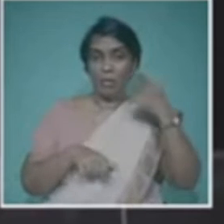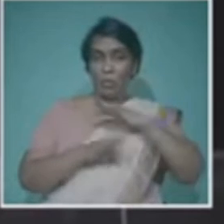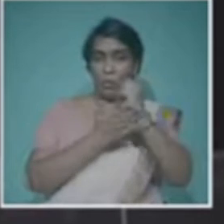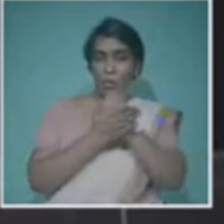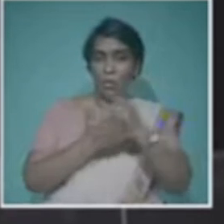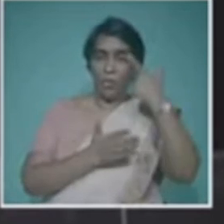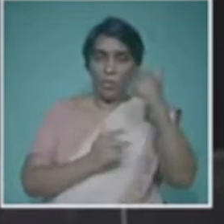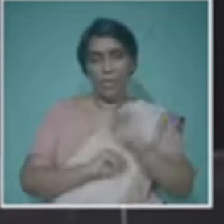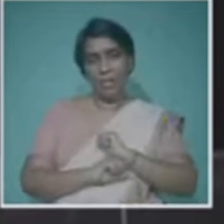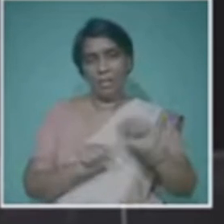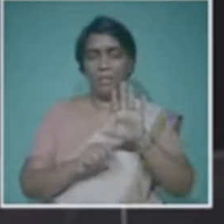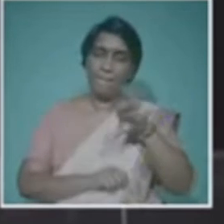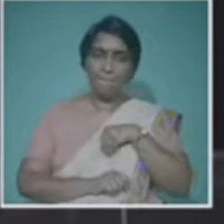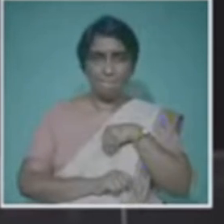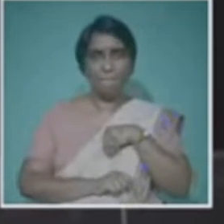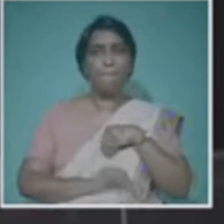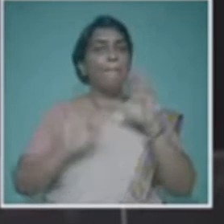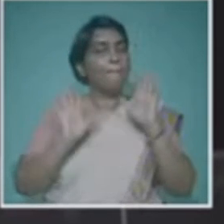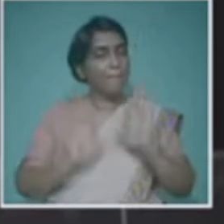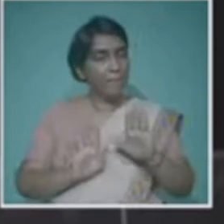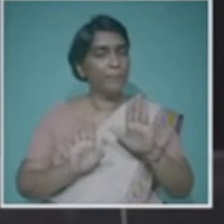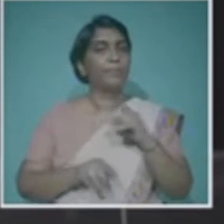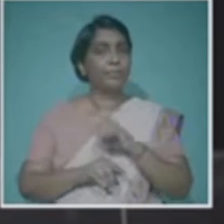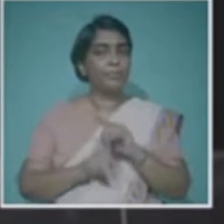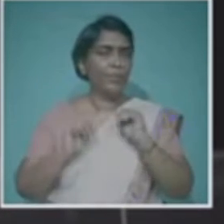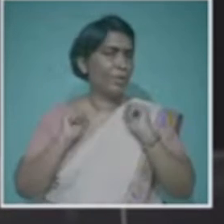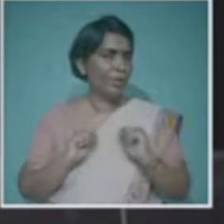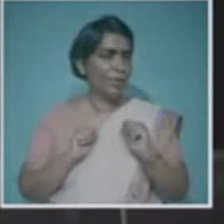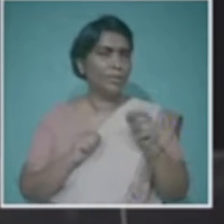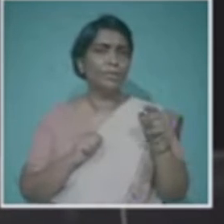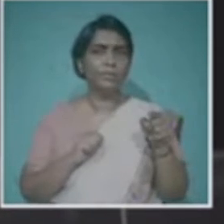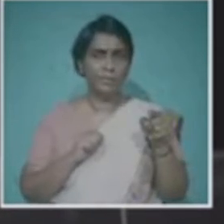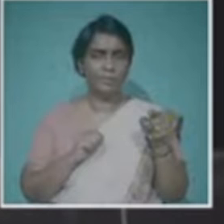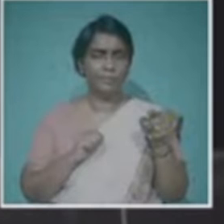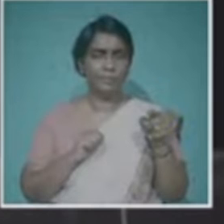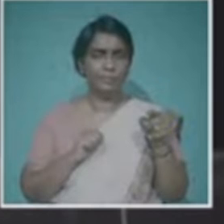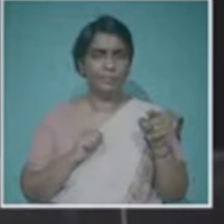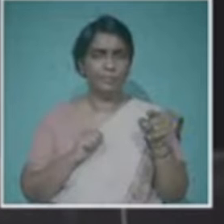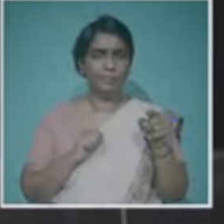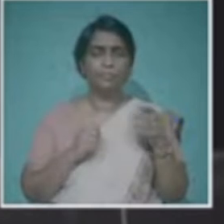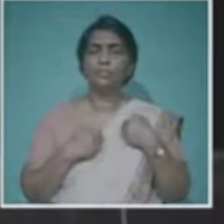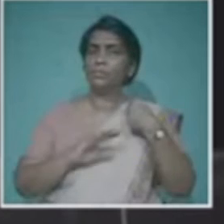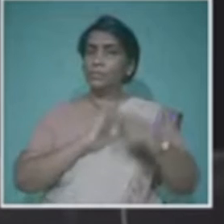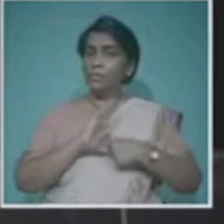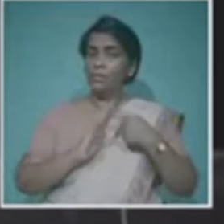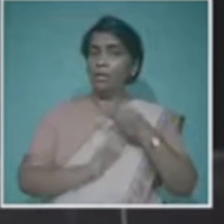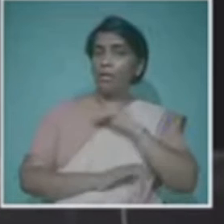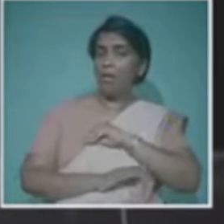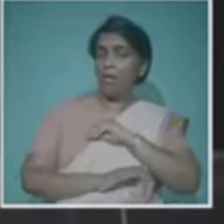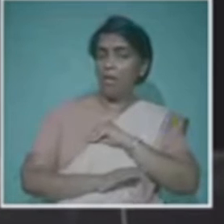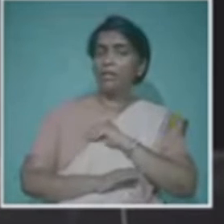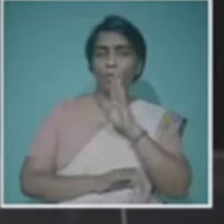දැනගන්න හැකියාවක් නැති ඒක පිළිගන්නවා. නමුත් කොහොමද මේ අපි මේ අපේ රටේ ආදායම